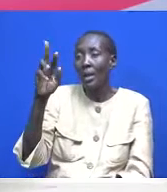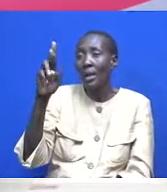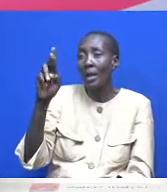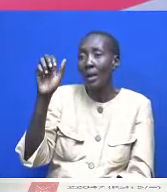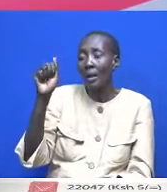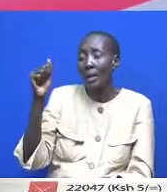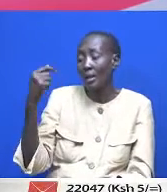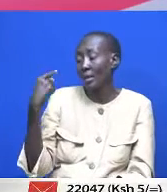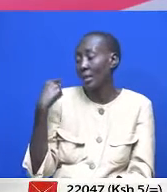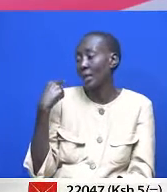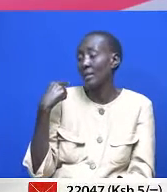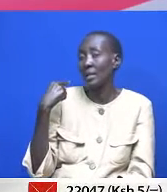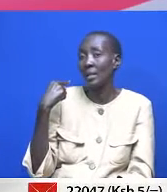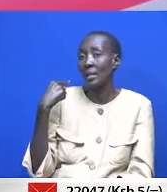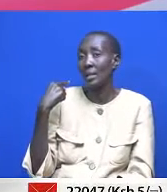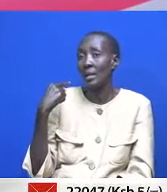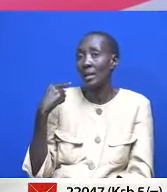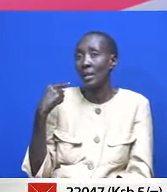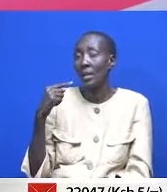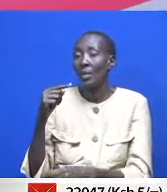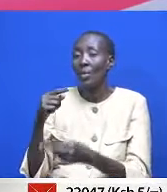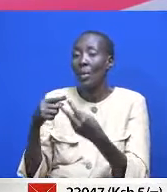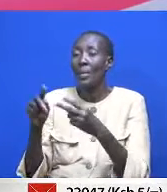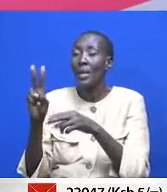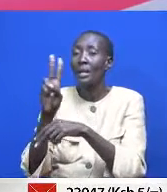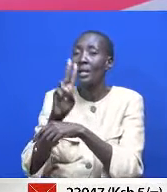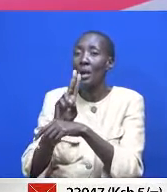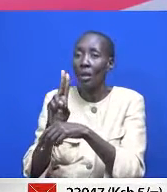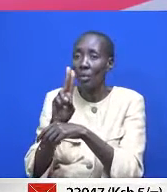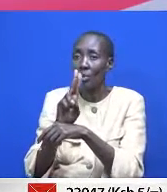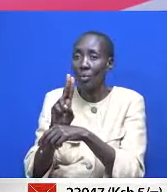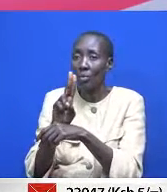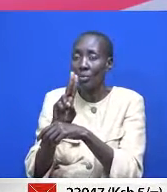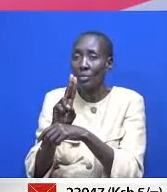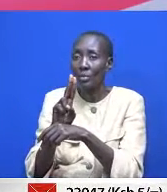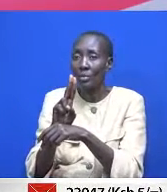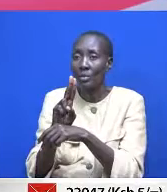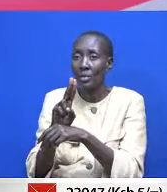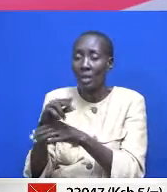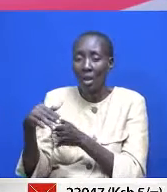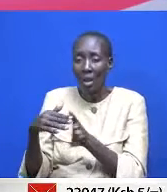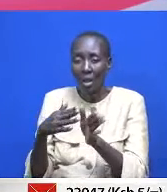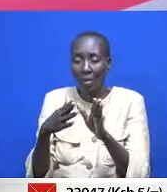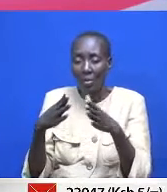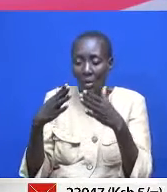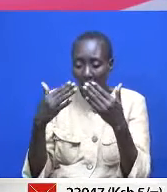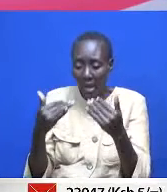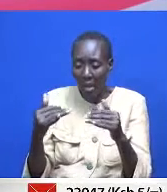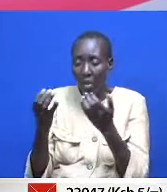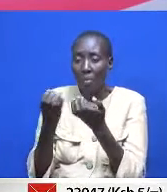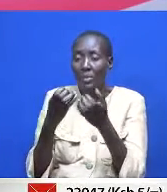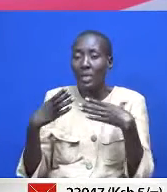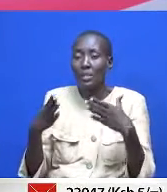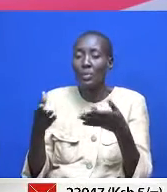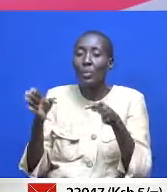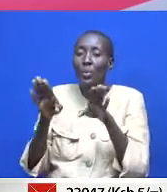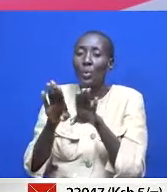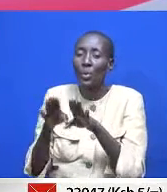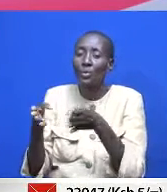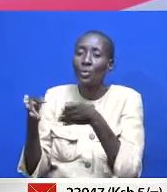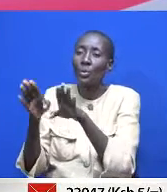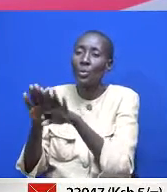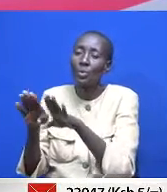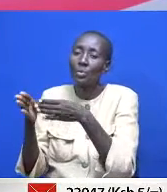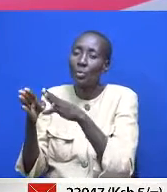kuwa na kutumia jinsi ambaye zinafanya wafanyabiashara wengi kufunga kazi zao. La pili, pia tungependa